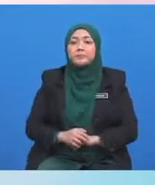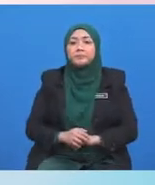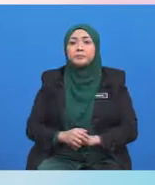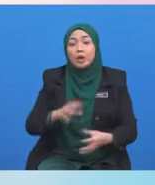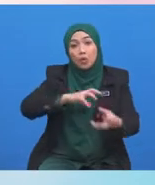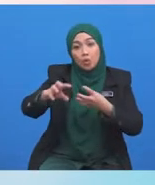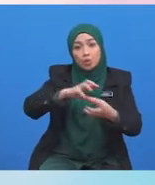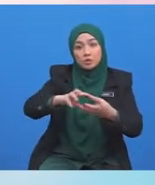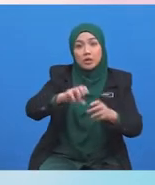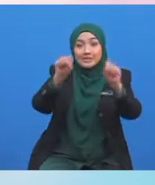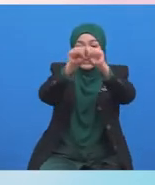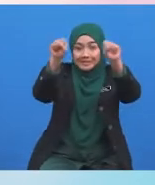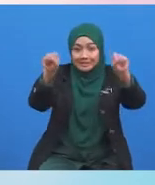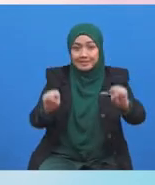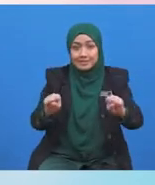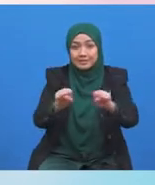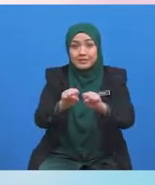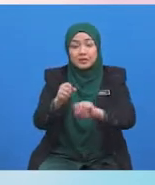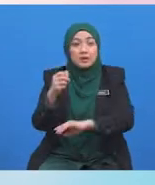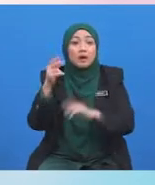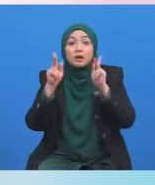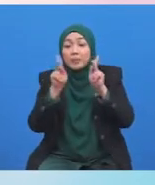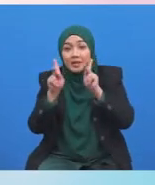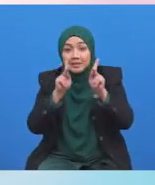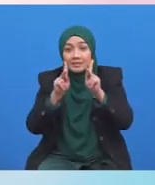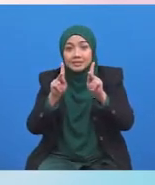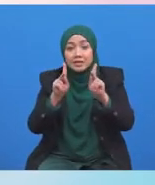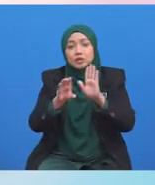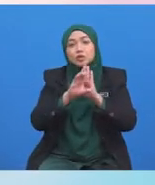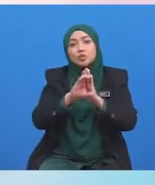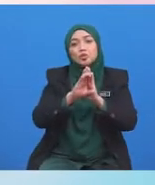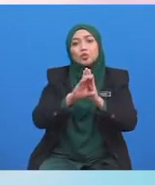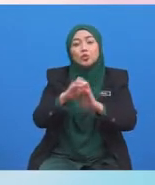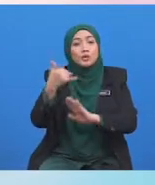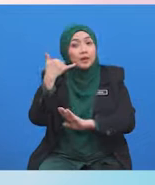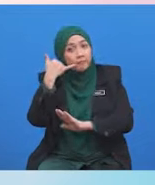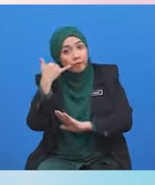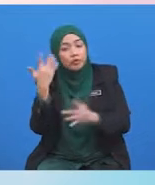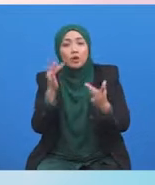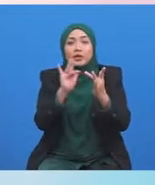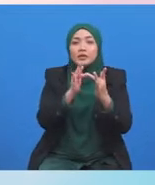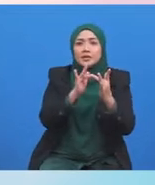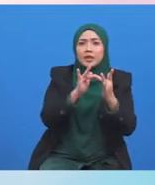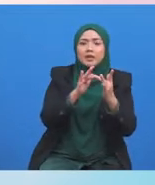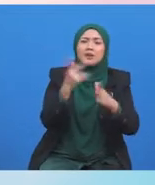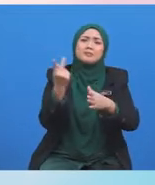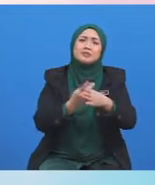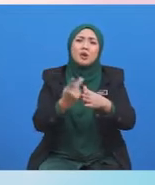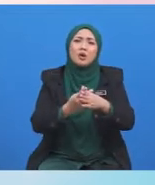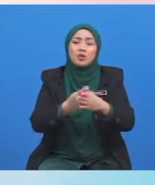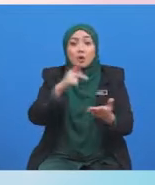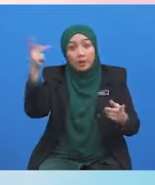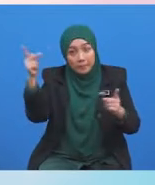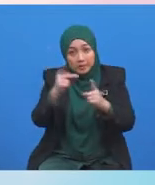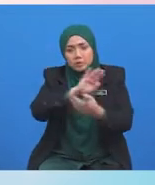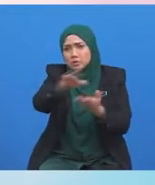ialah kerosakan sistem telekomunikasi yang akan menyebabkan gangguan kepada aktiviti harian,